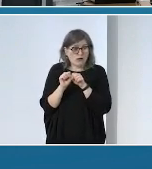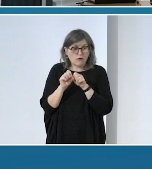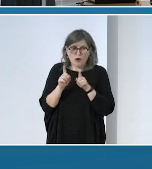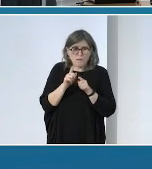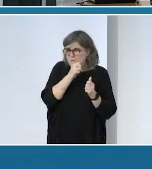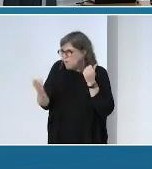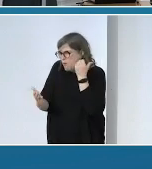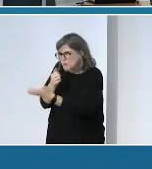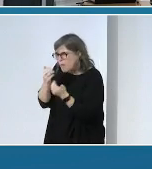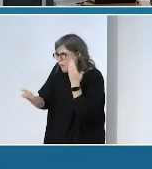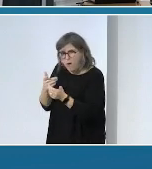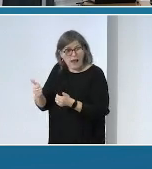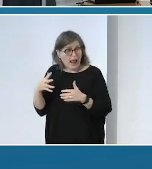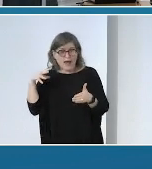court d'idées.